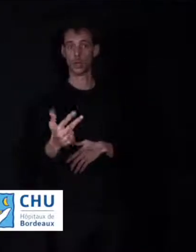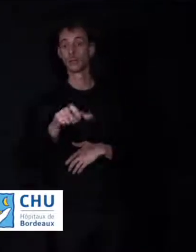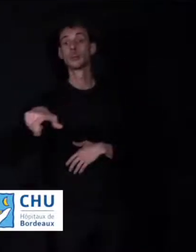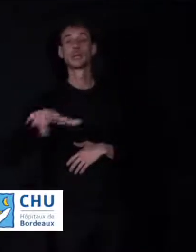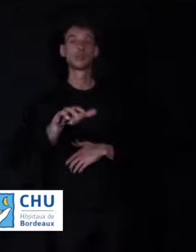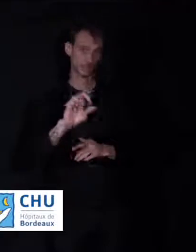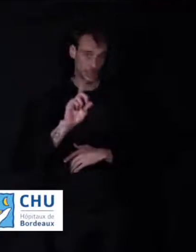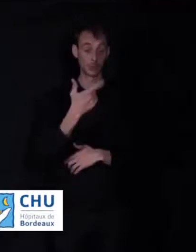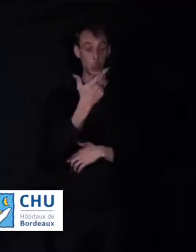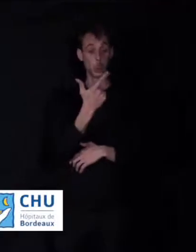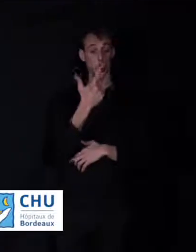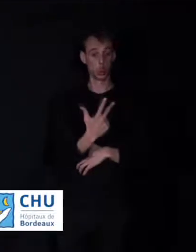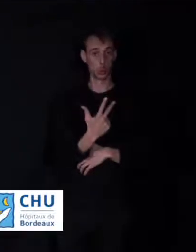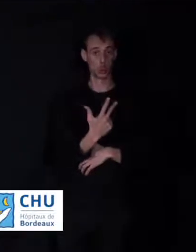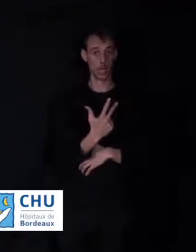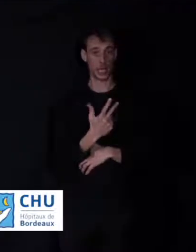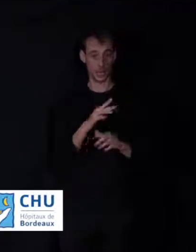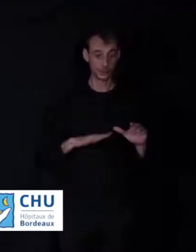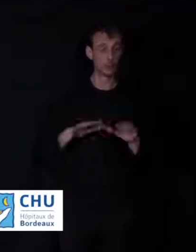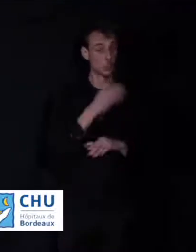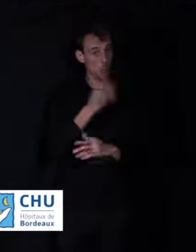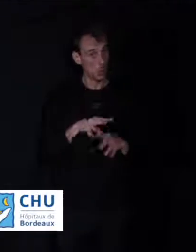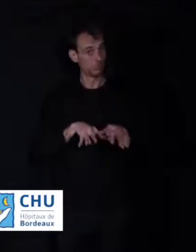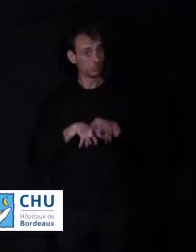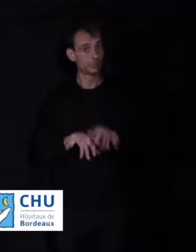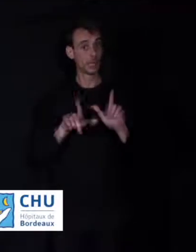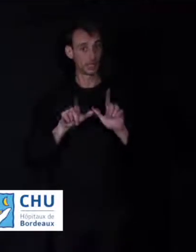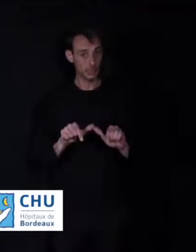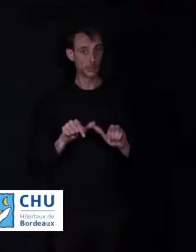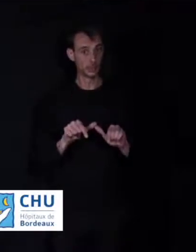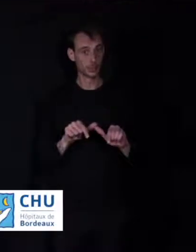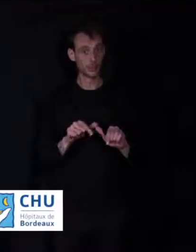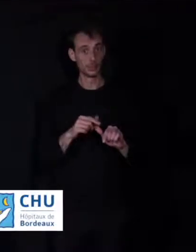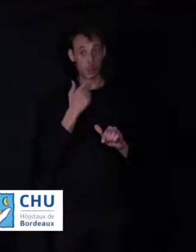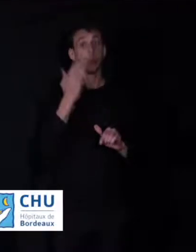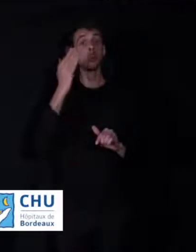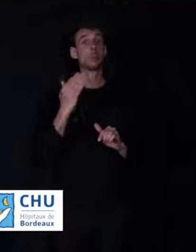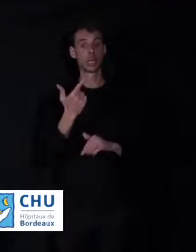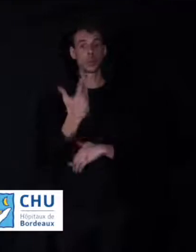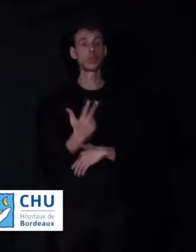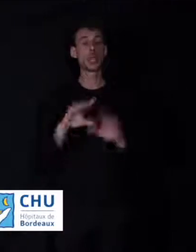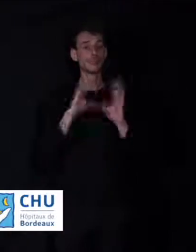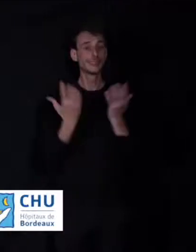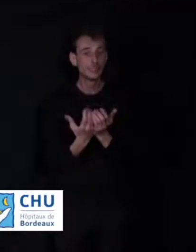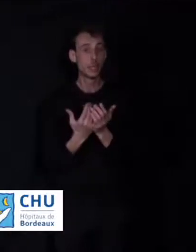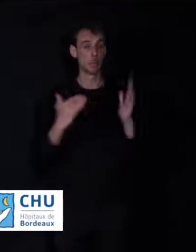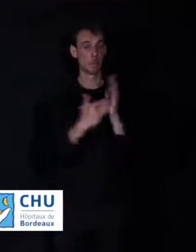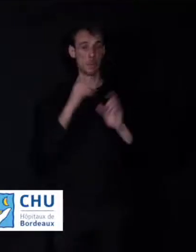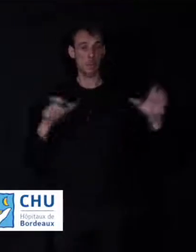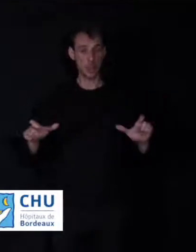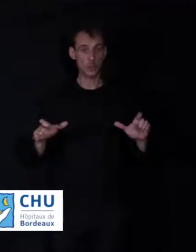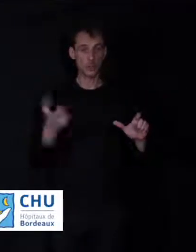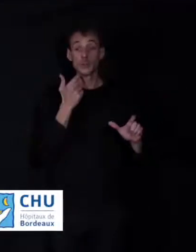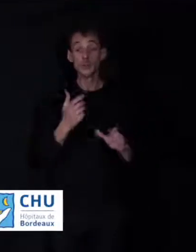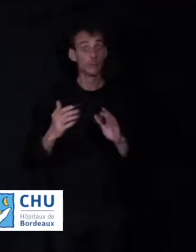personnes immunisées. Dans ces cas-là, les 1000 personnes contamineront 1000, voire moins de 1000 personnes. Et là, le R0